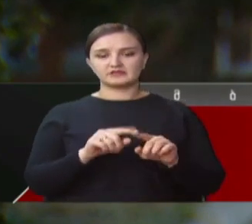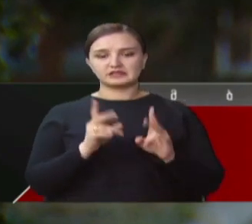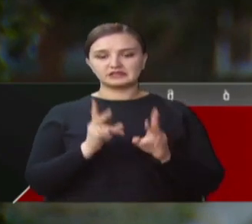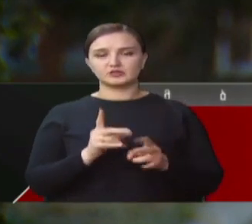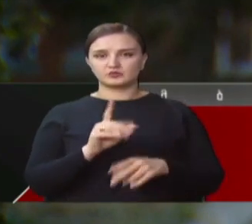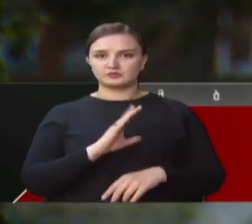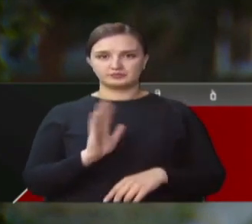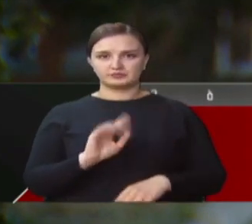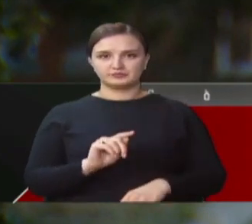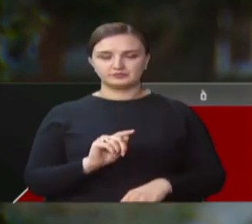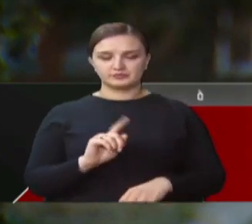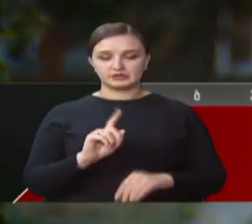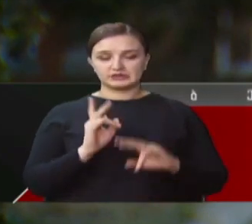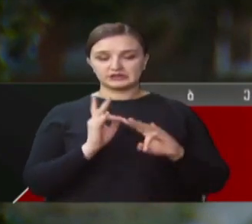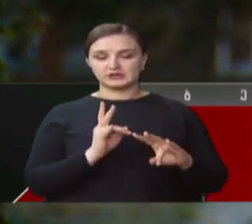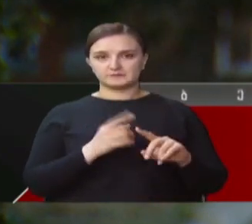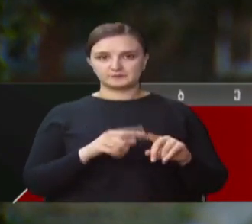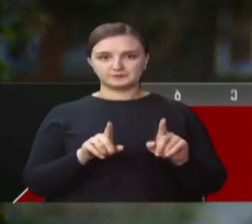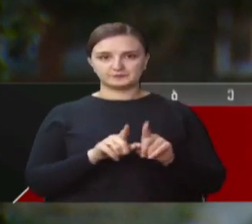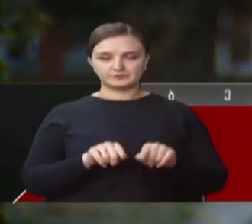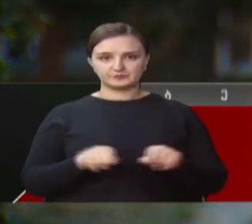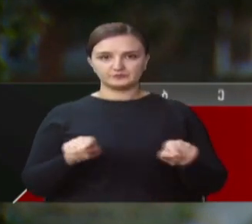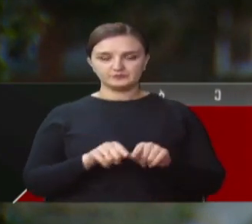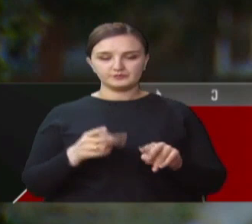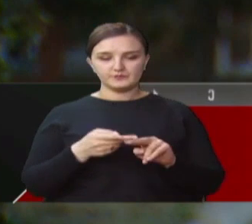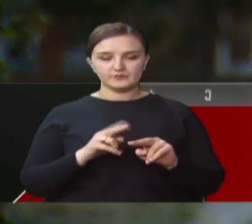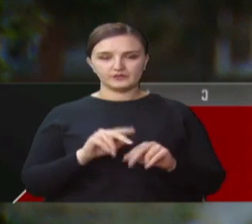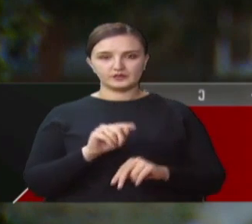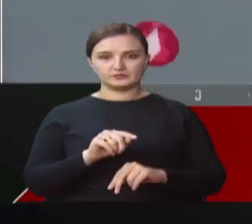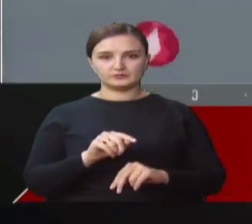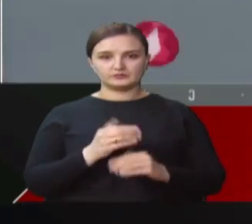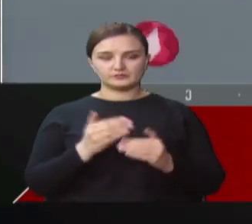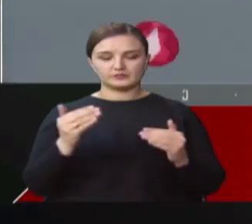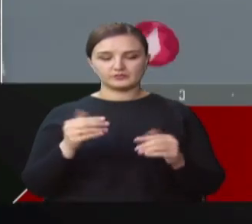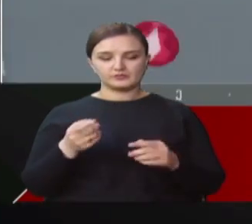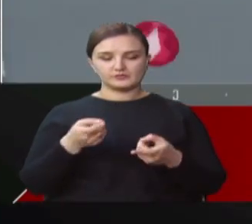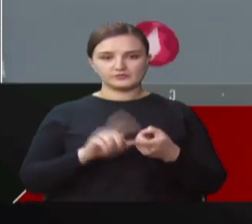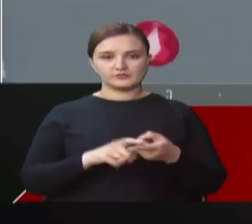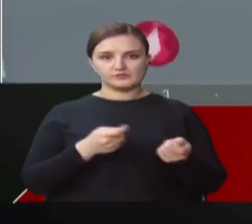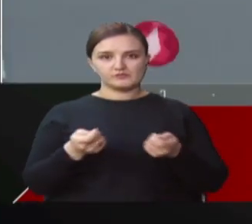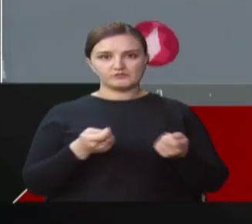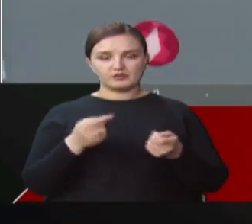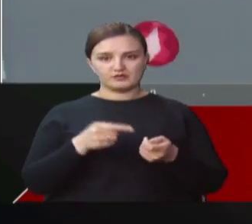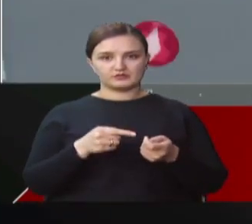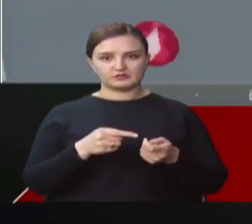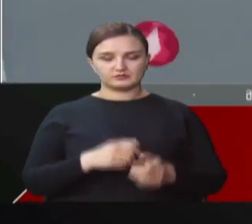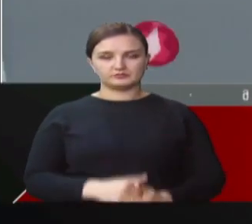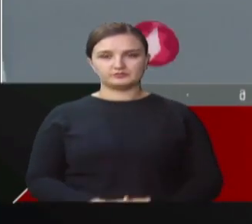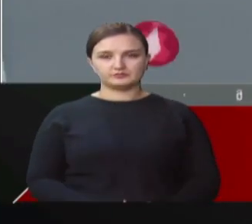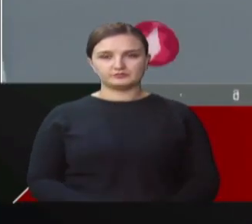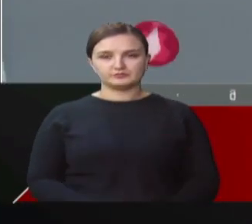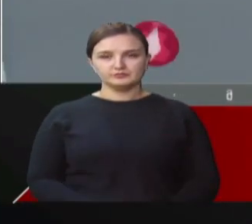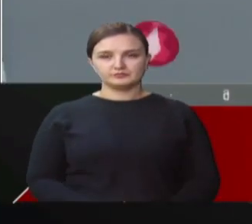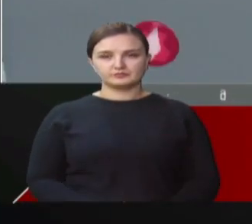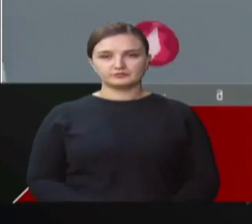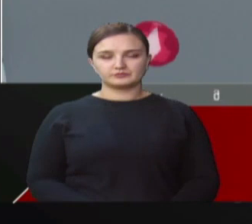შეიძლება მოაყენოს, რაც შეიძლება მიაყენოს ამ სახის კამპანიამ. Ასე რომ, თუმცა მათი გავლენა როგორია პარტიაზე, ქავატონ?